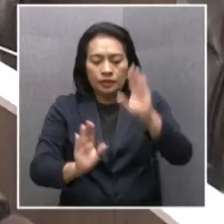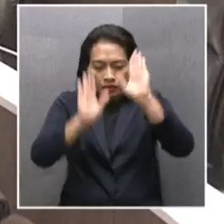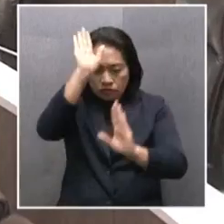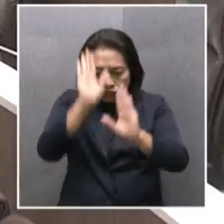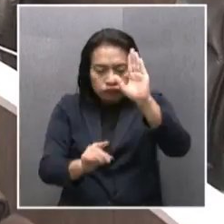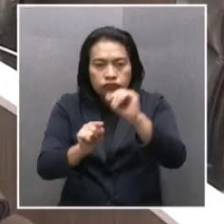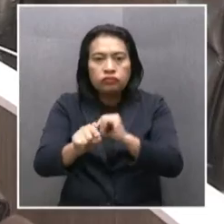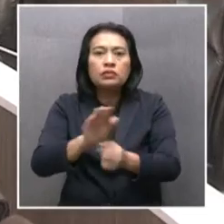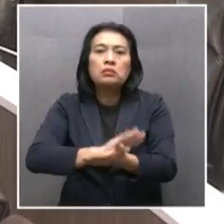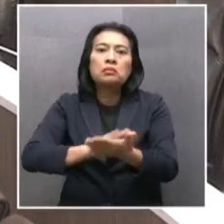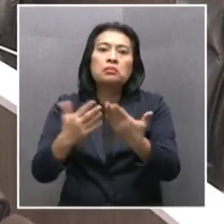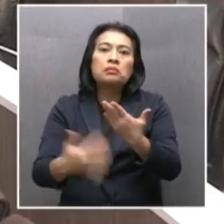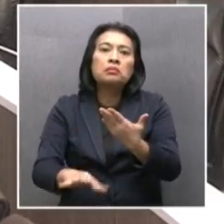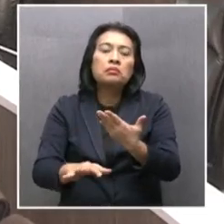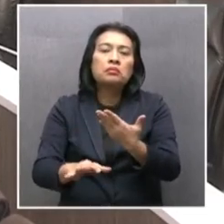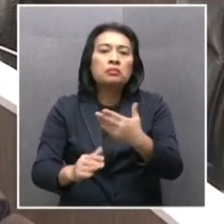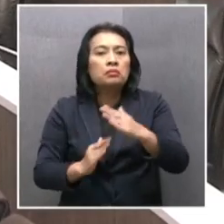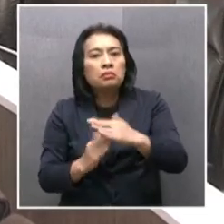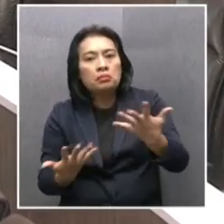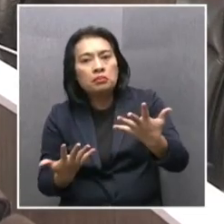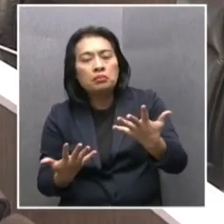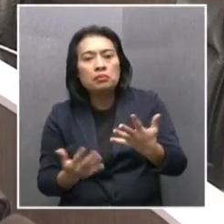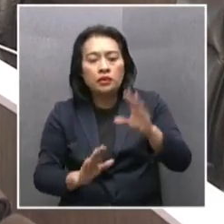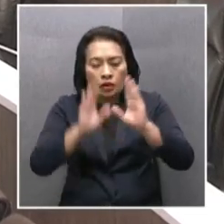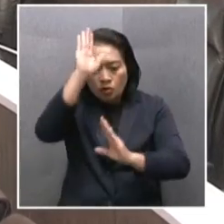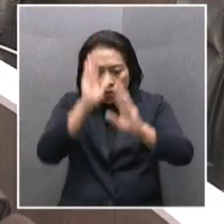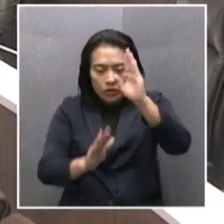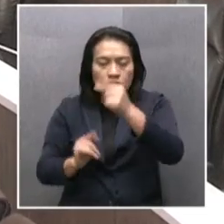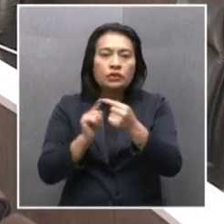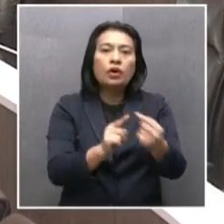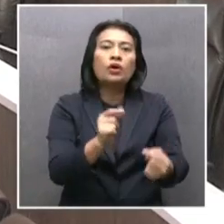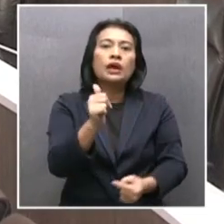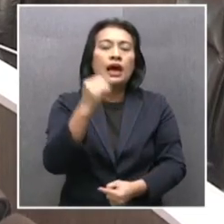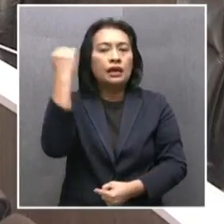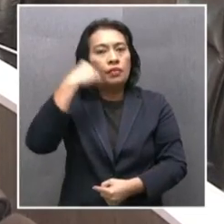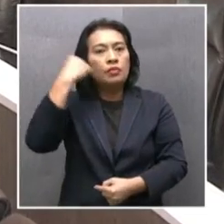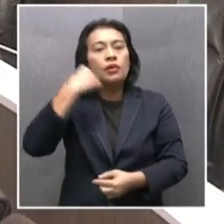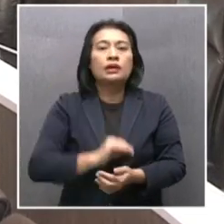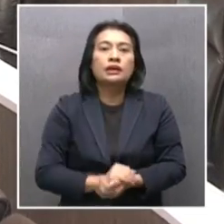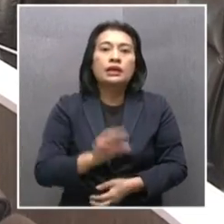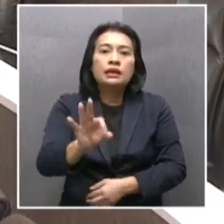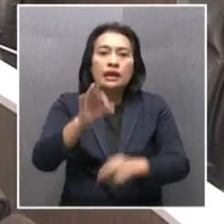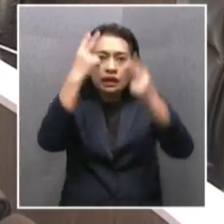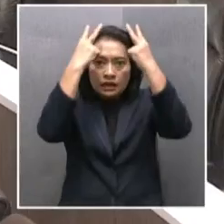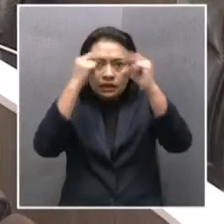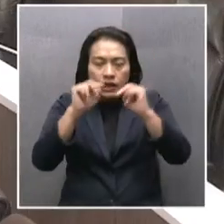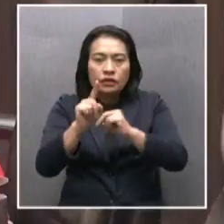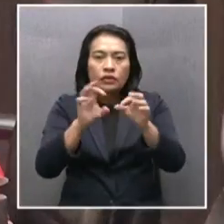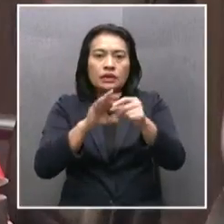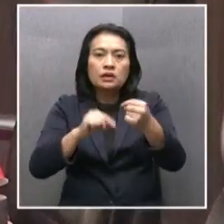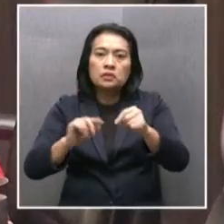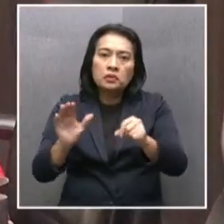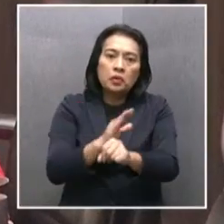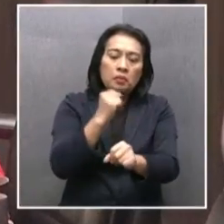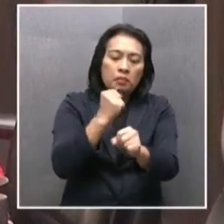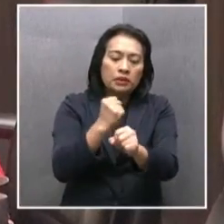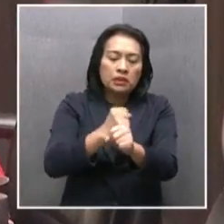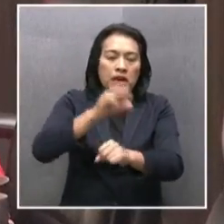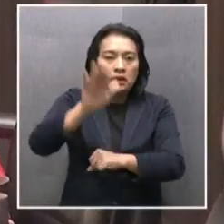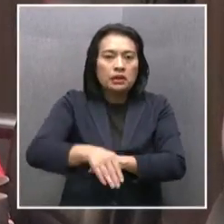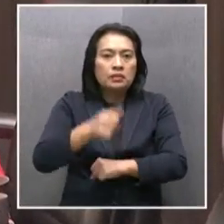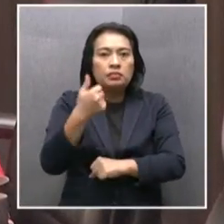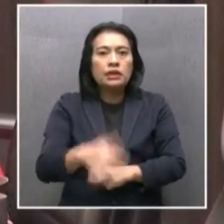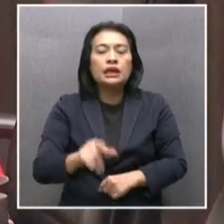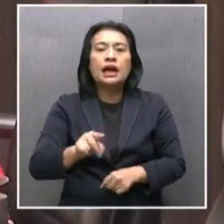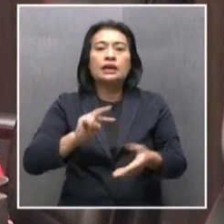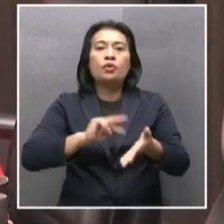ร็จก็สามารถโหวตเลือกนายกรัฐมนตรีไปได้เรื่อยๆหากยังเลือกนายกรัฐมนตรีที่มีอำนาจเต็มเข้ามาทำหน้าที่ไม่ได้นั่นห